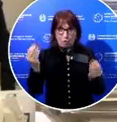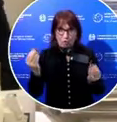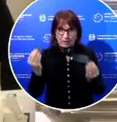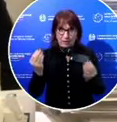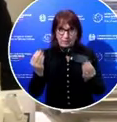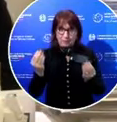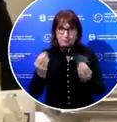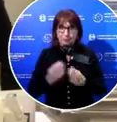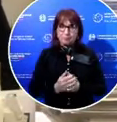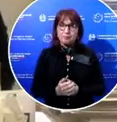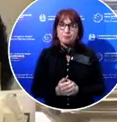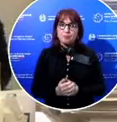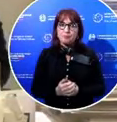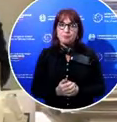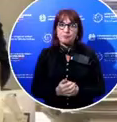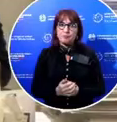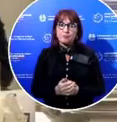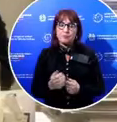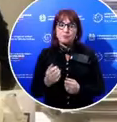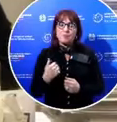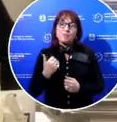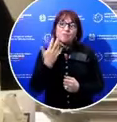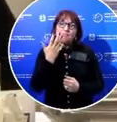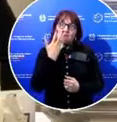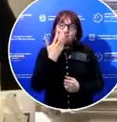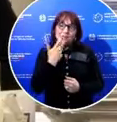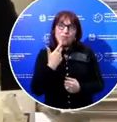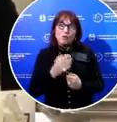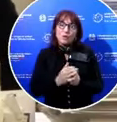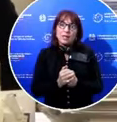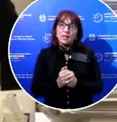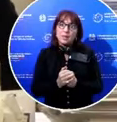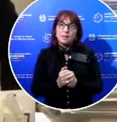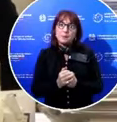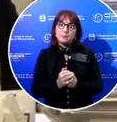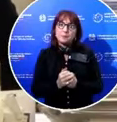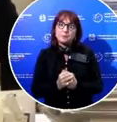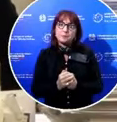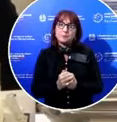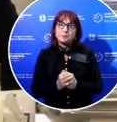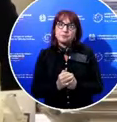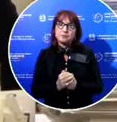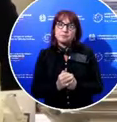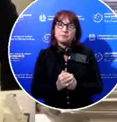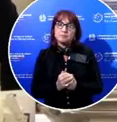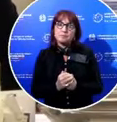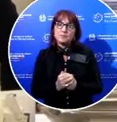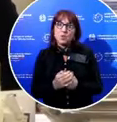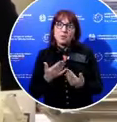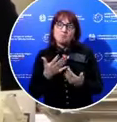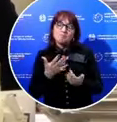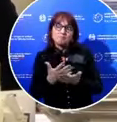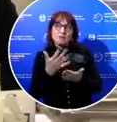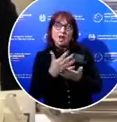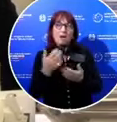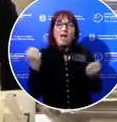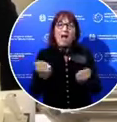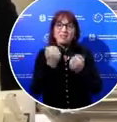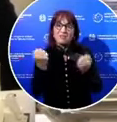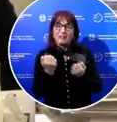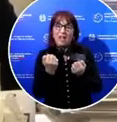Io direi che anche vorrei fare un cenno di quello che è l'attività che viene portata avanti dalla